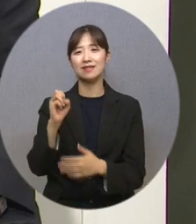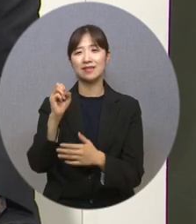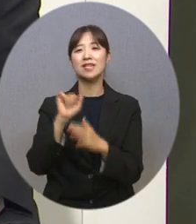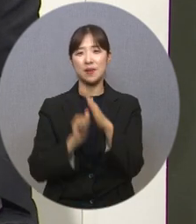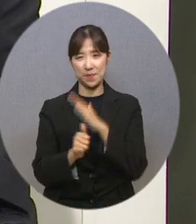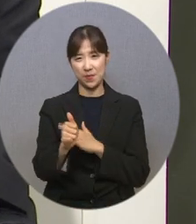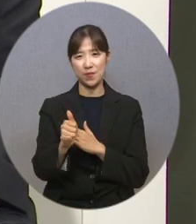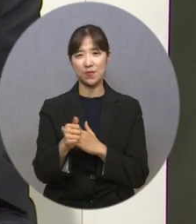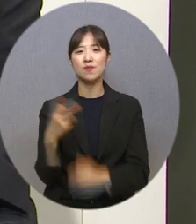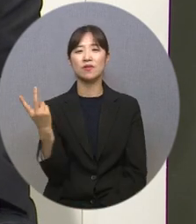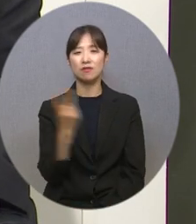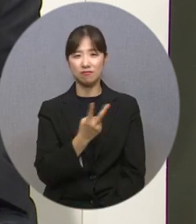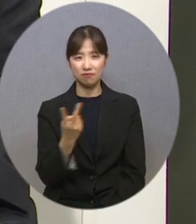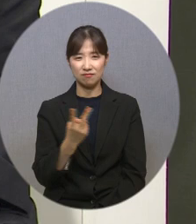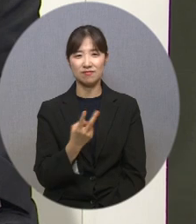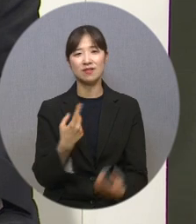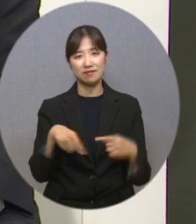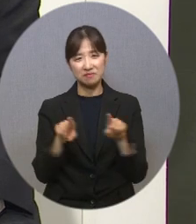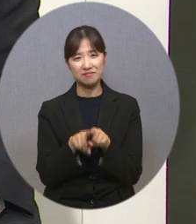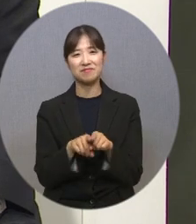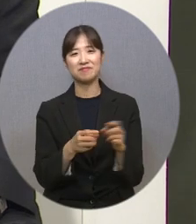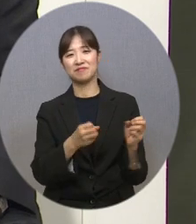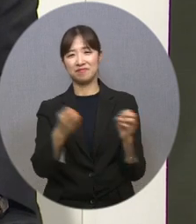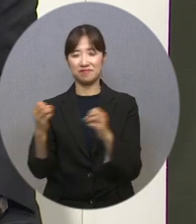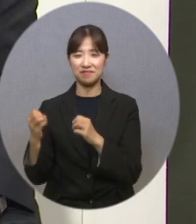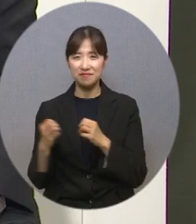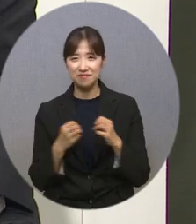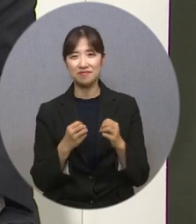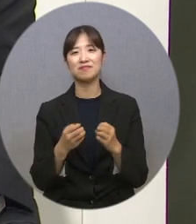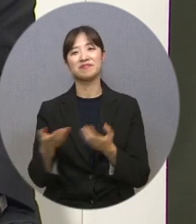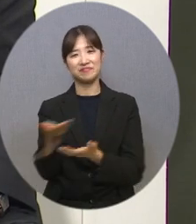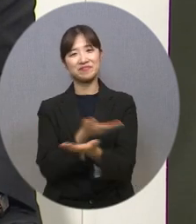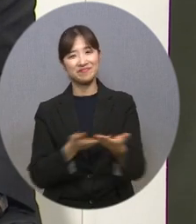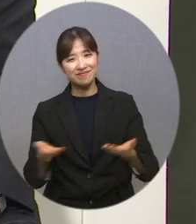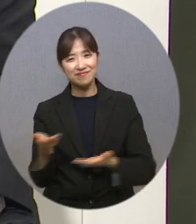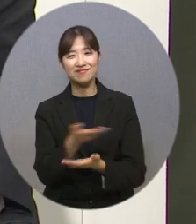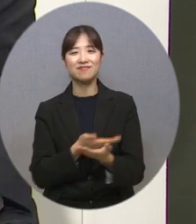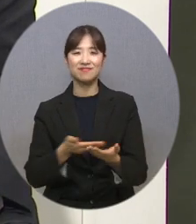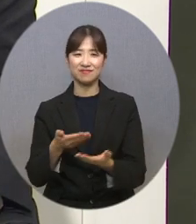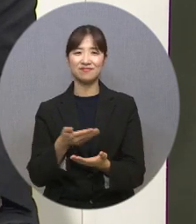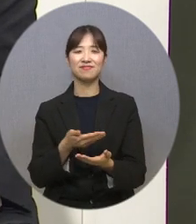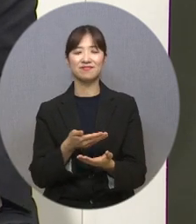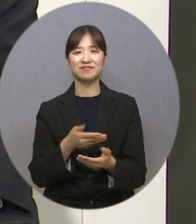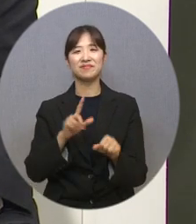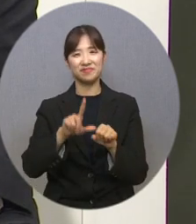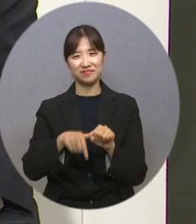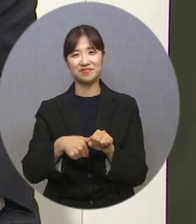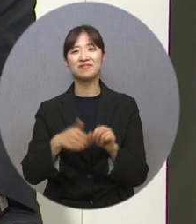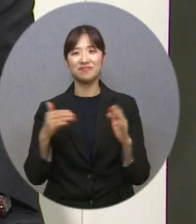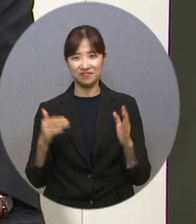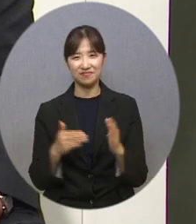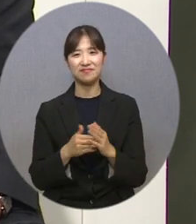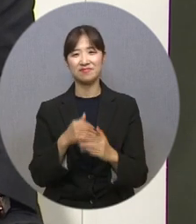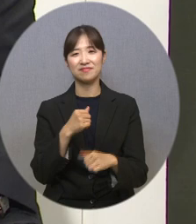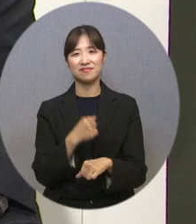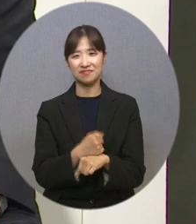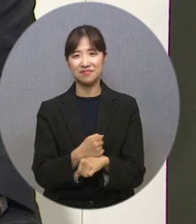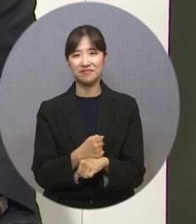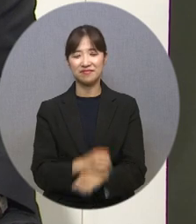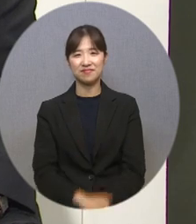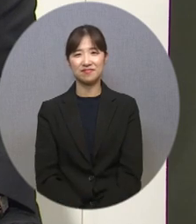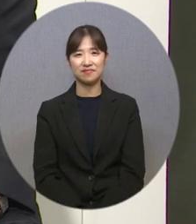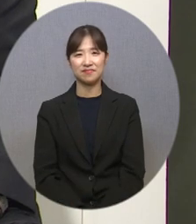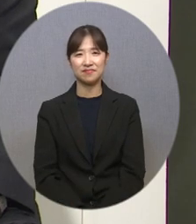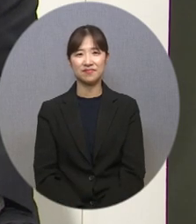대표, 이렇게 두 분을 모시고 이런저런 얘기를 나누면서 만남의 시간을